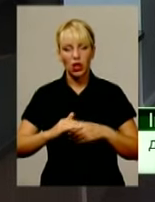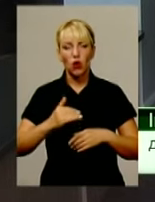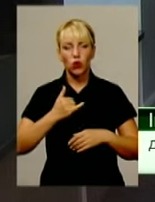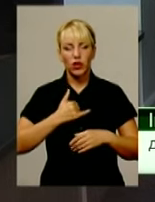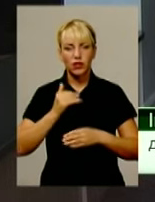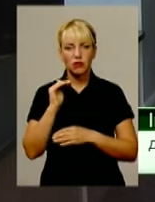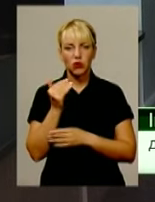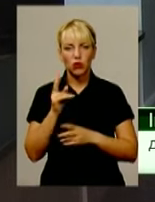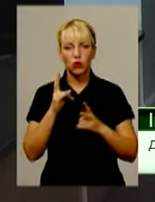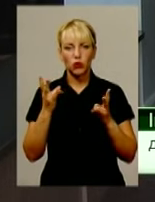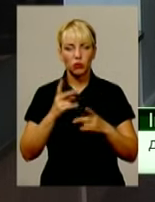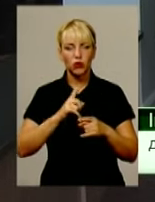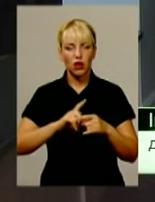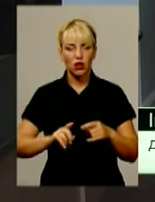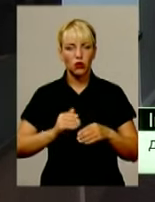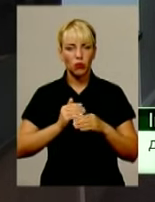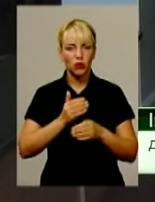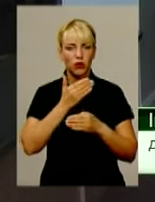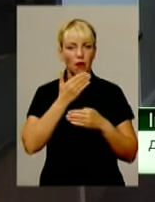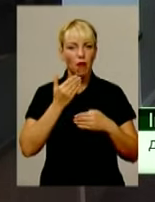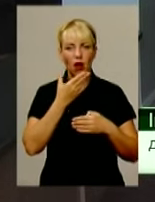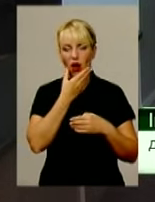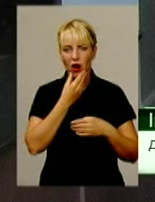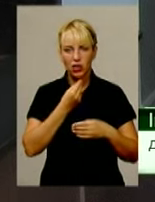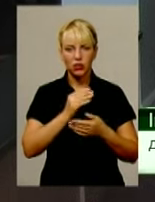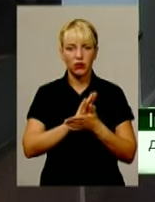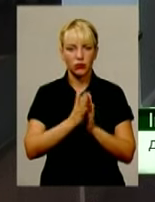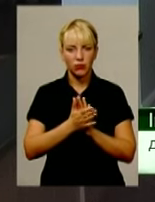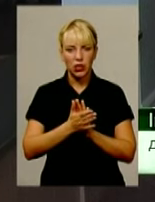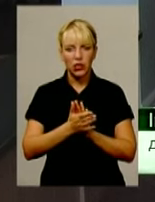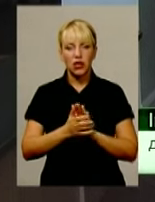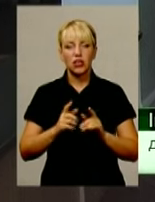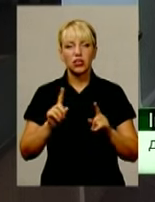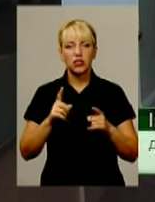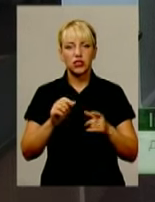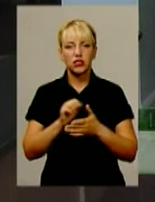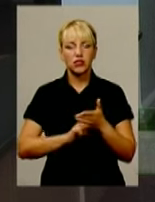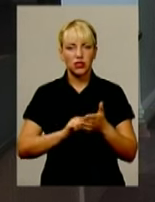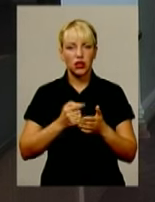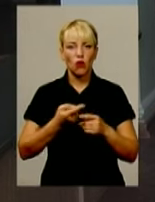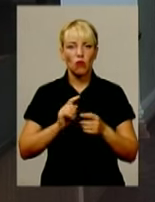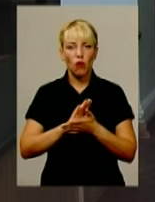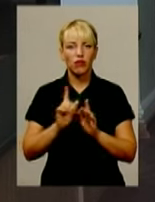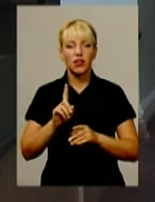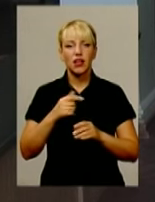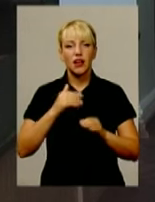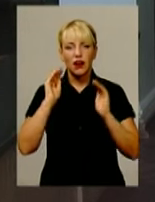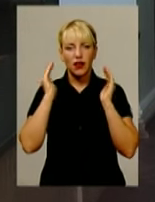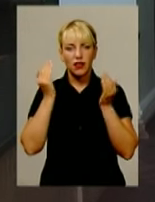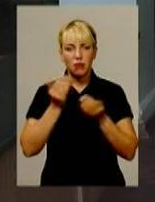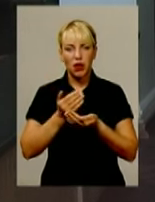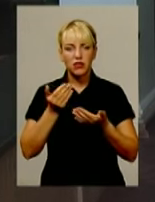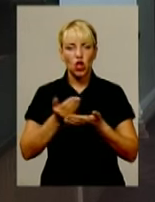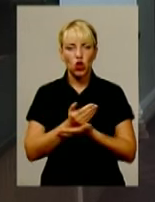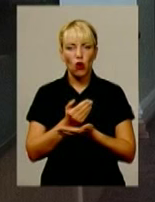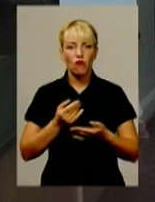сьогодні не мають адекватних умов на отримання цієї допомоги в повному обсязі через ті умови, в якому створені. Адже реанімація новонароджених в міській